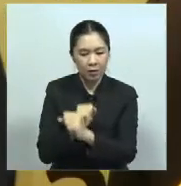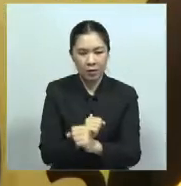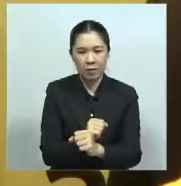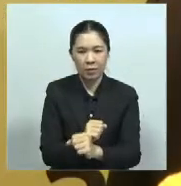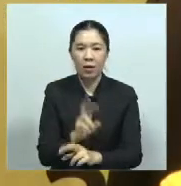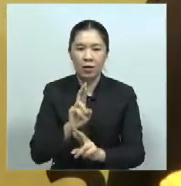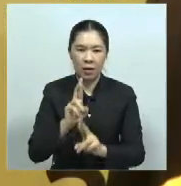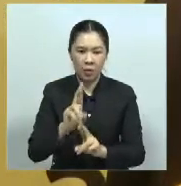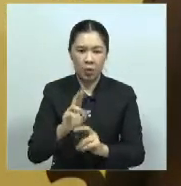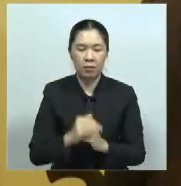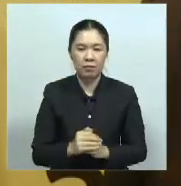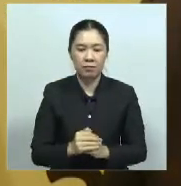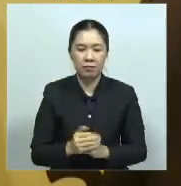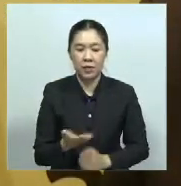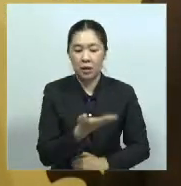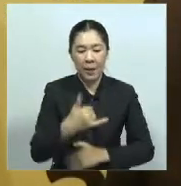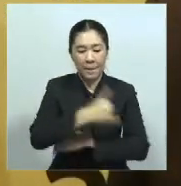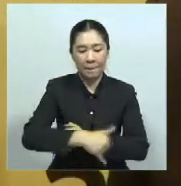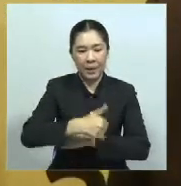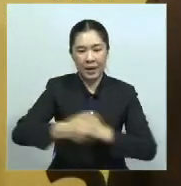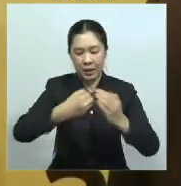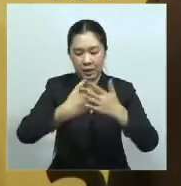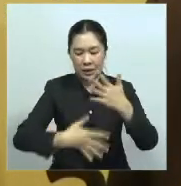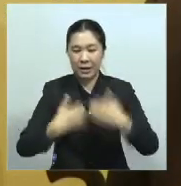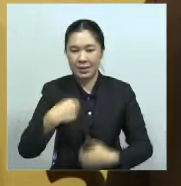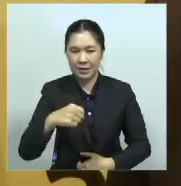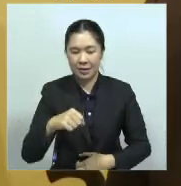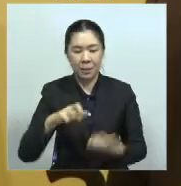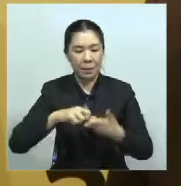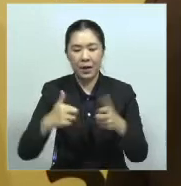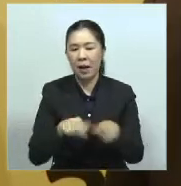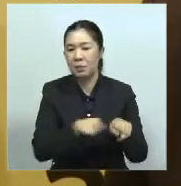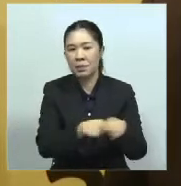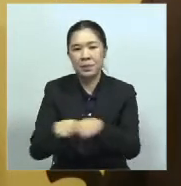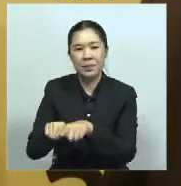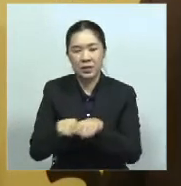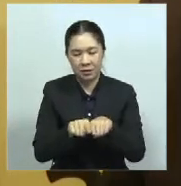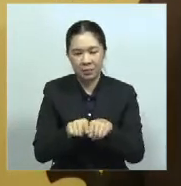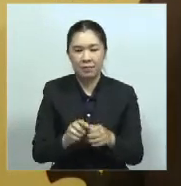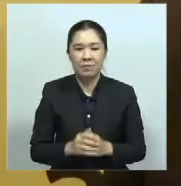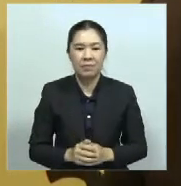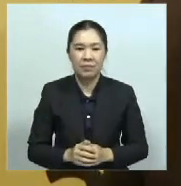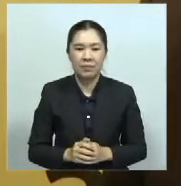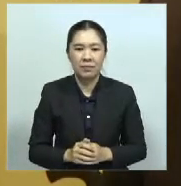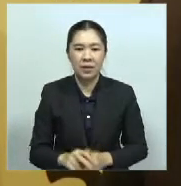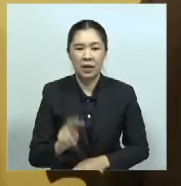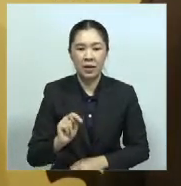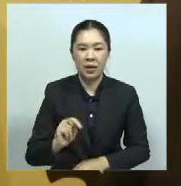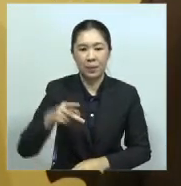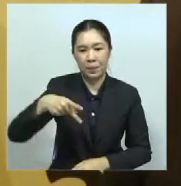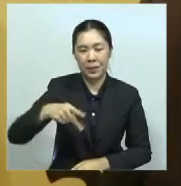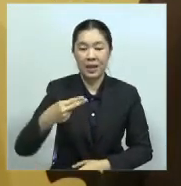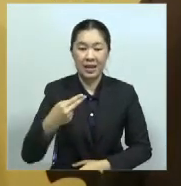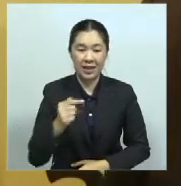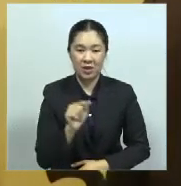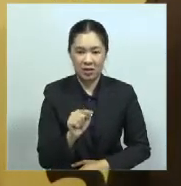10ประเทศเนี่ยมีปัญหาคล้ายๆกัน ก็คือการเอากลุ่มยารักษาโรค กระแสของโรคเนี่ยมีใช้ NPS เนี่ยยารักษาโรคมาใช้ทางที่ผิดแล้ว